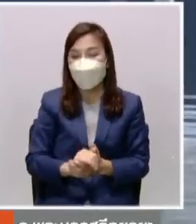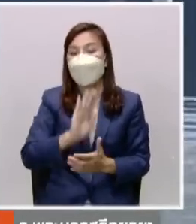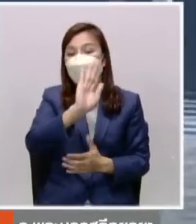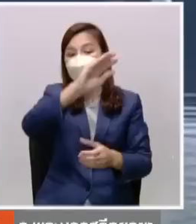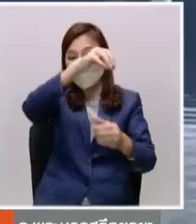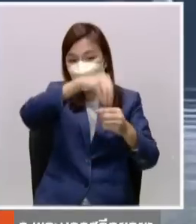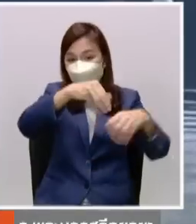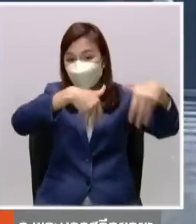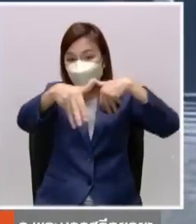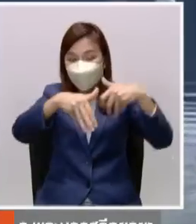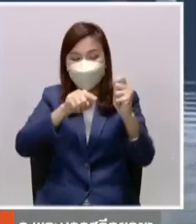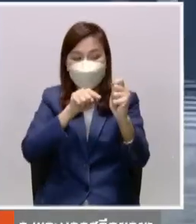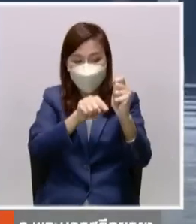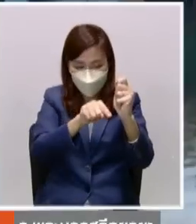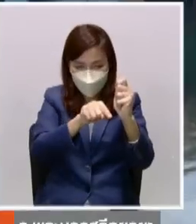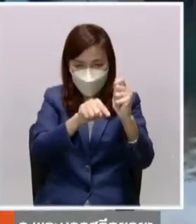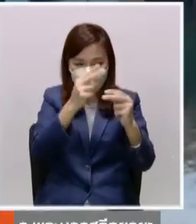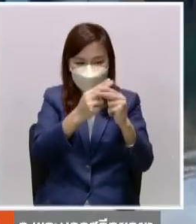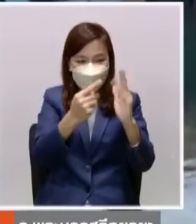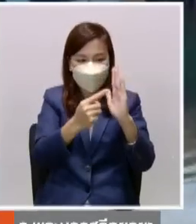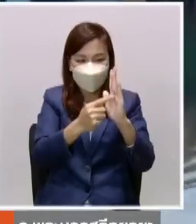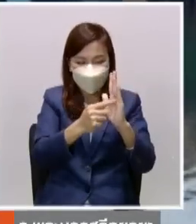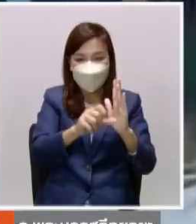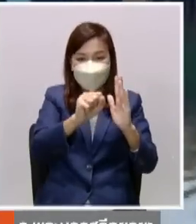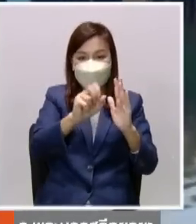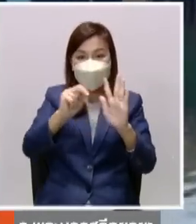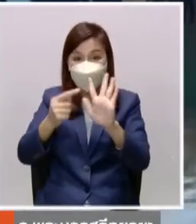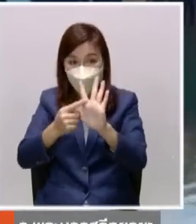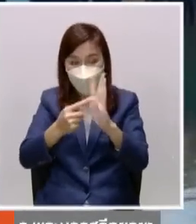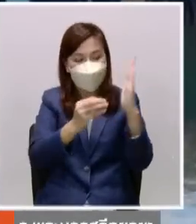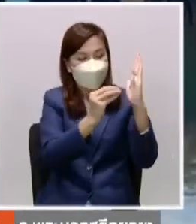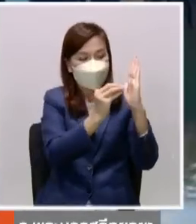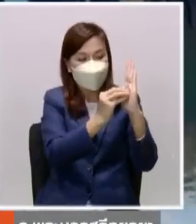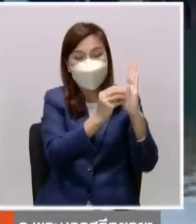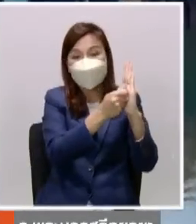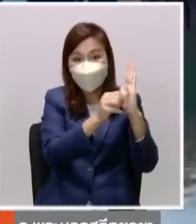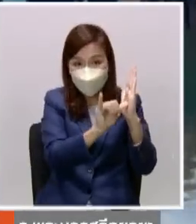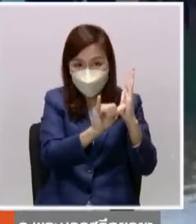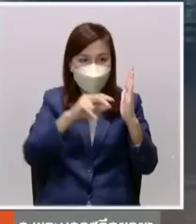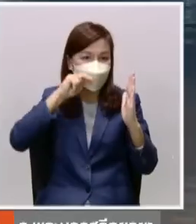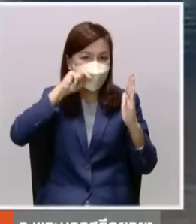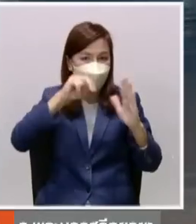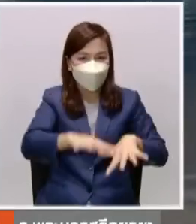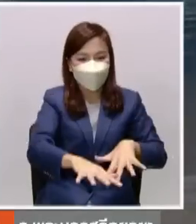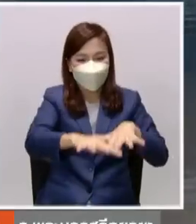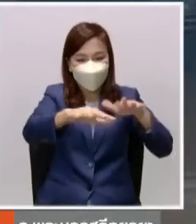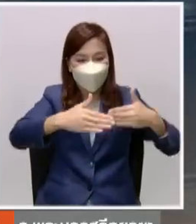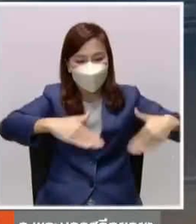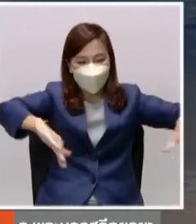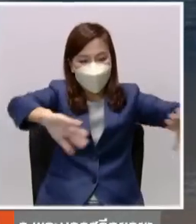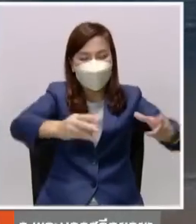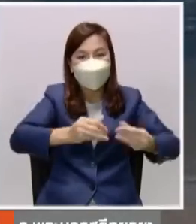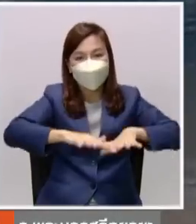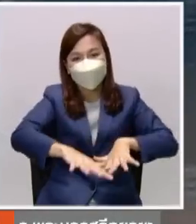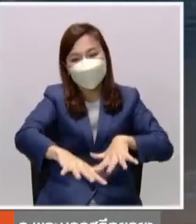ตำบลบ้านกระทุ่มอำเภอเสนาจังหวัดพระนครศรีอยุธยาพบว่าหลายชุมชนตรงนี้เนี่ยเป็นพื้นที่ลุ่มต่ำแล้วก็ติดอยู่เต็ม